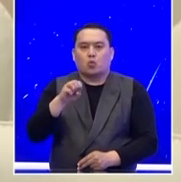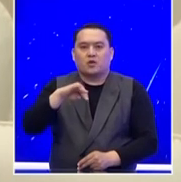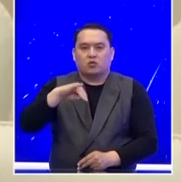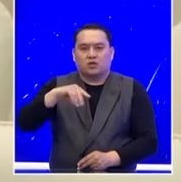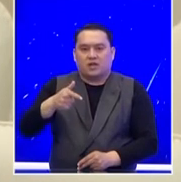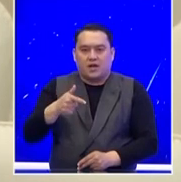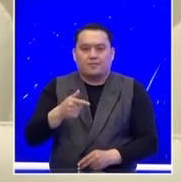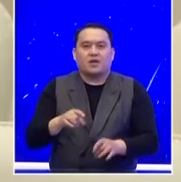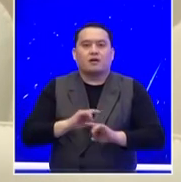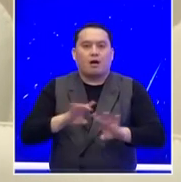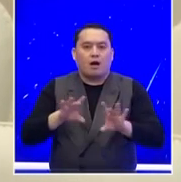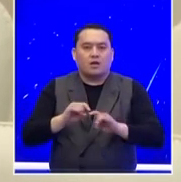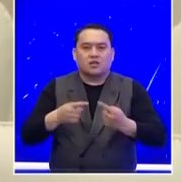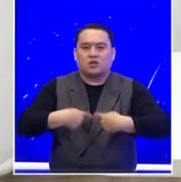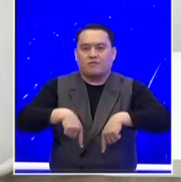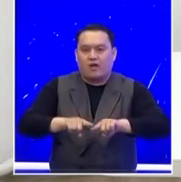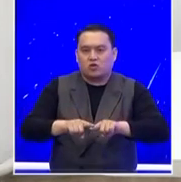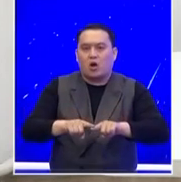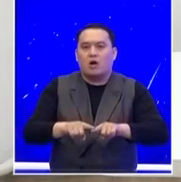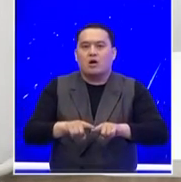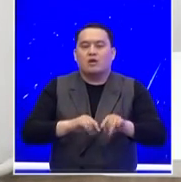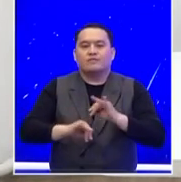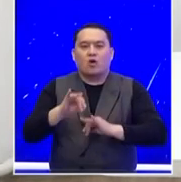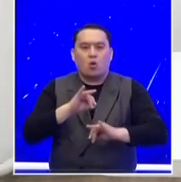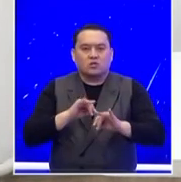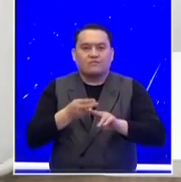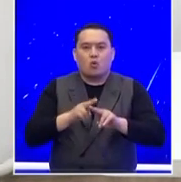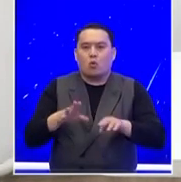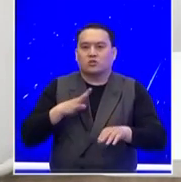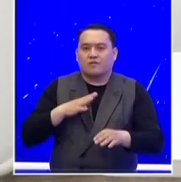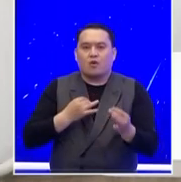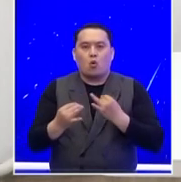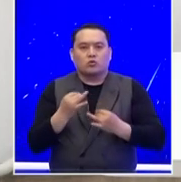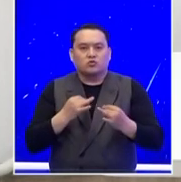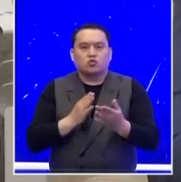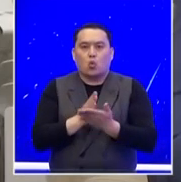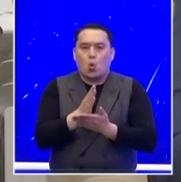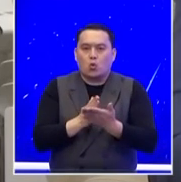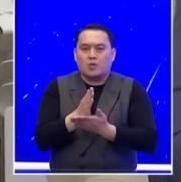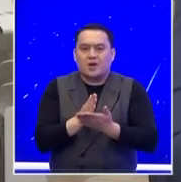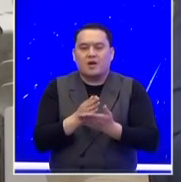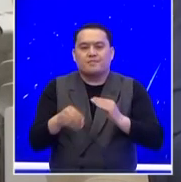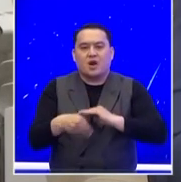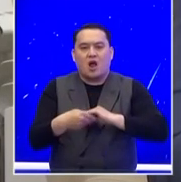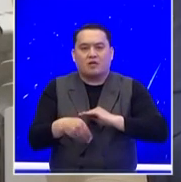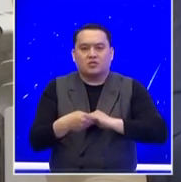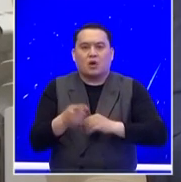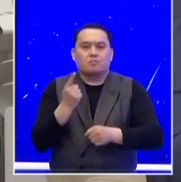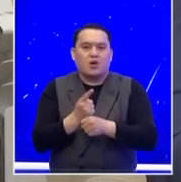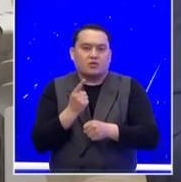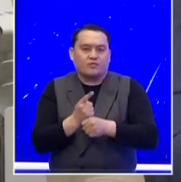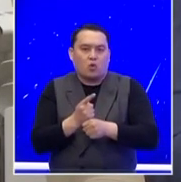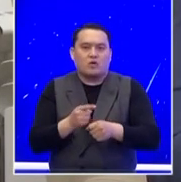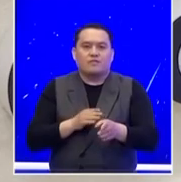1 100 000 000 тенге, рассказали представители ведомства на площадке «Антикоррупция». Антикоррупционной службы по линии превенции и